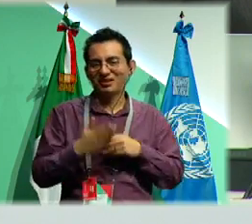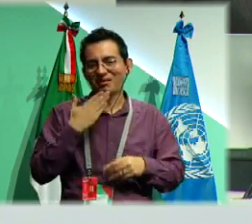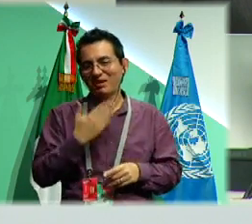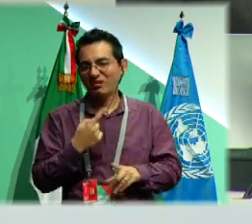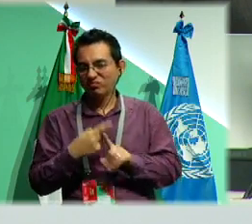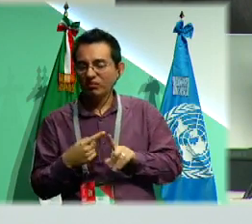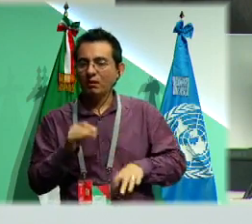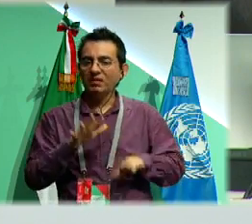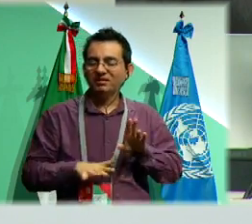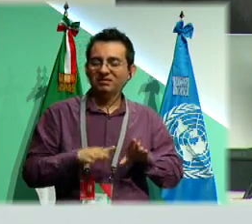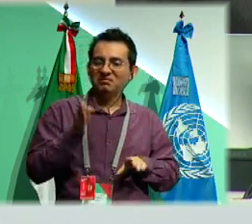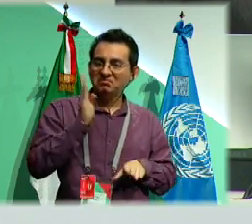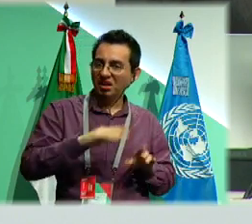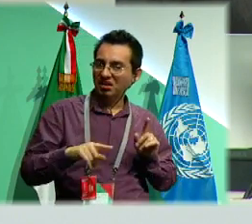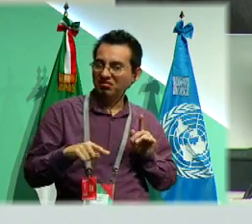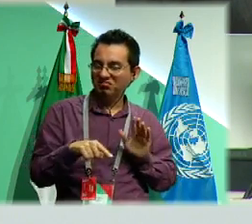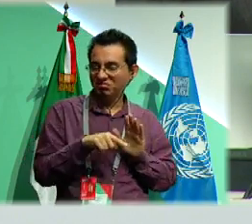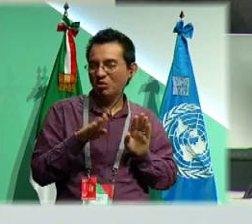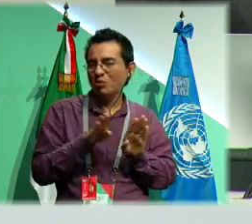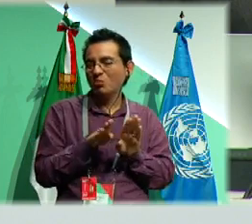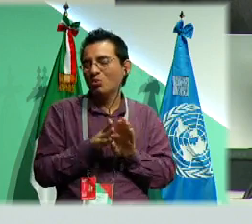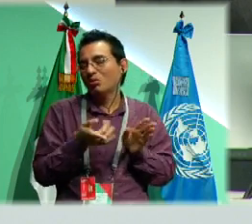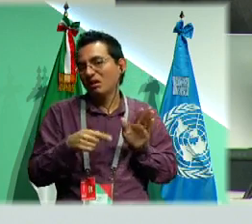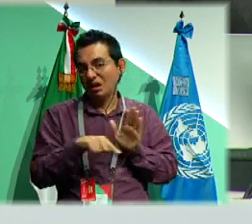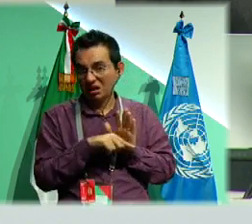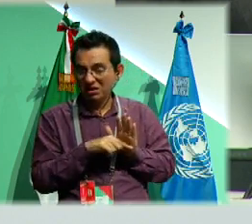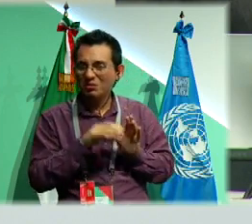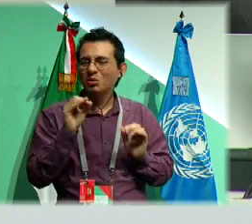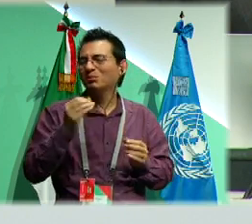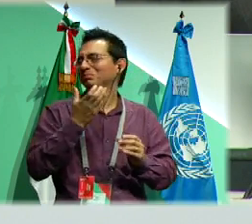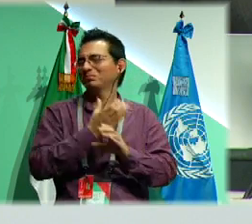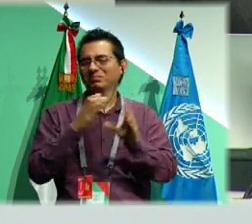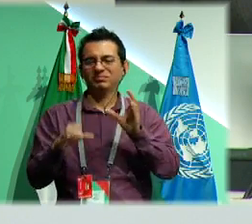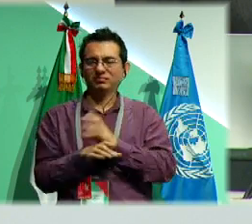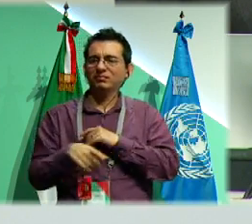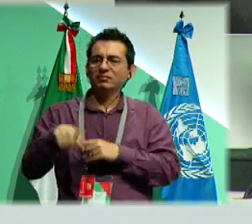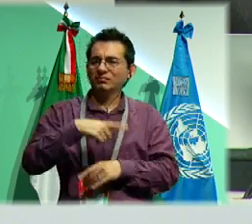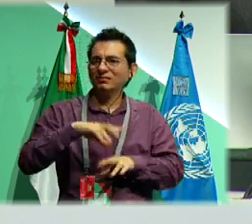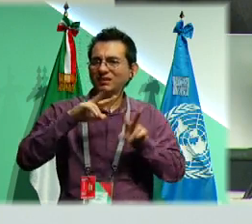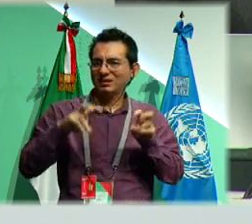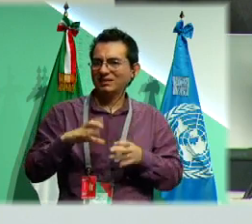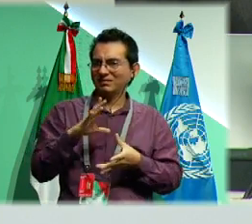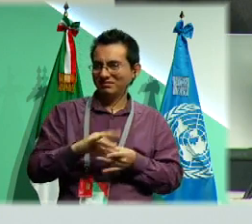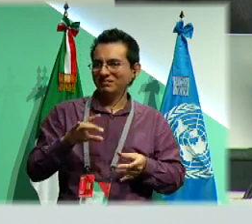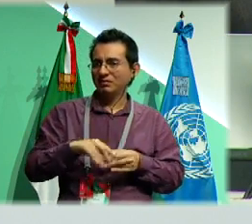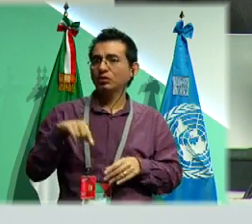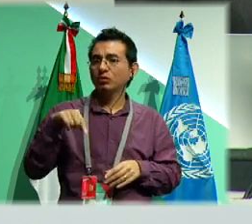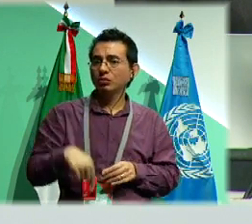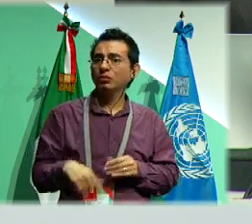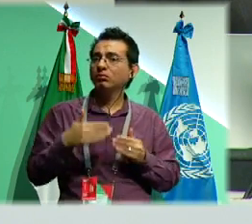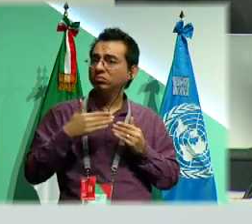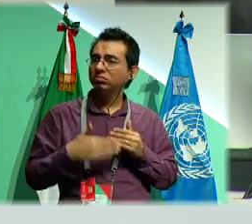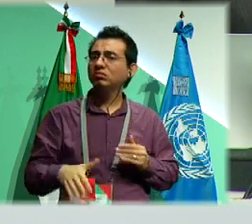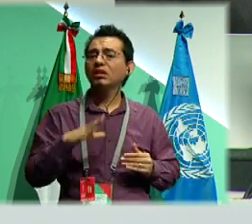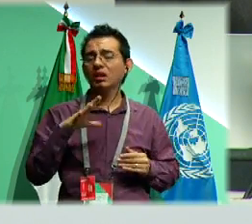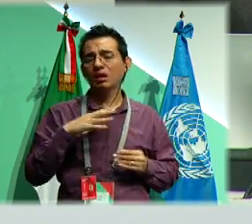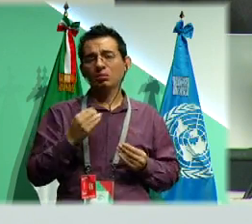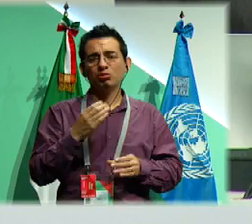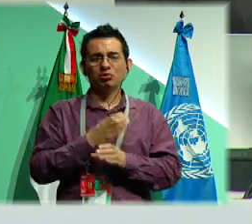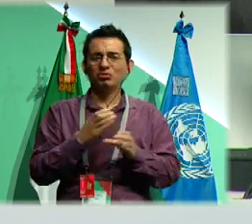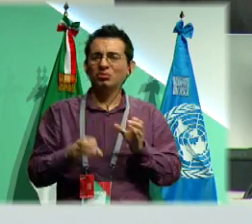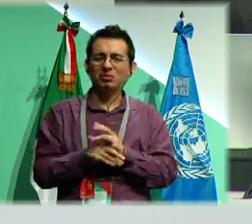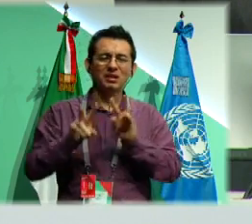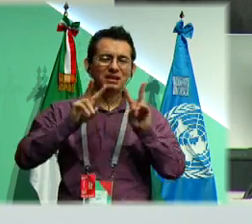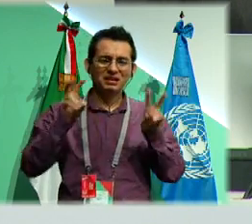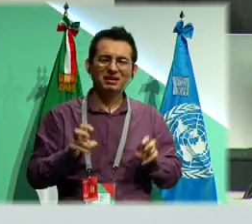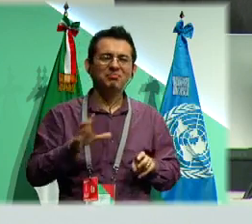et le commerce. On ne peut pas. Il n'y a pas de dichotomie entre ces deux questions. Elles sont liées. Et je crois qu'il y a également certaines